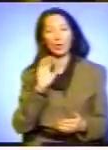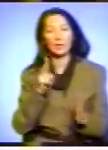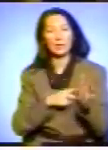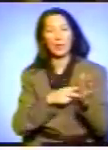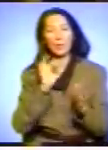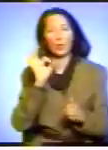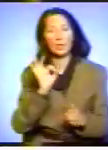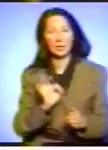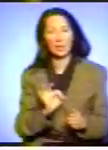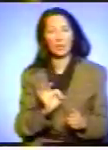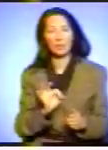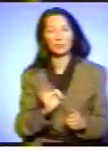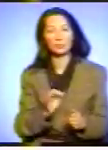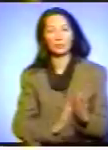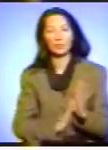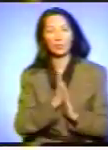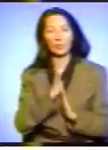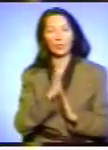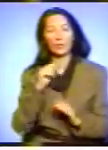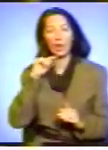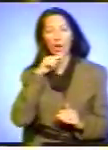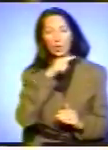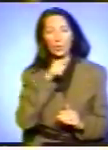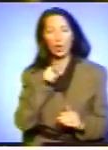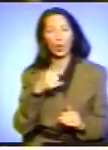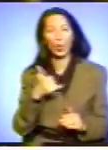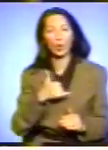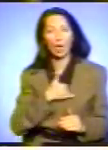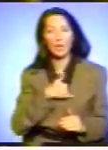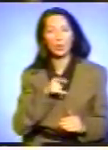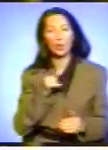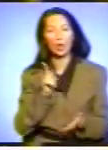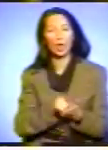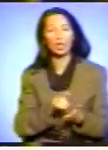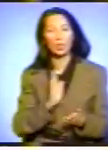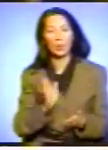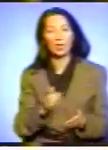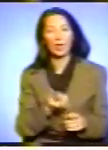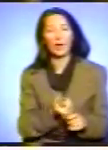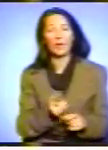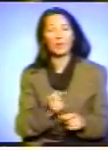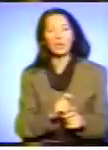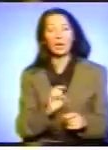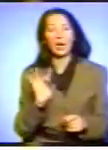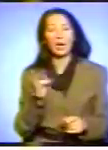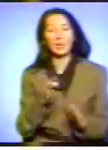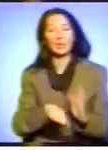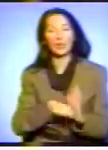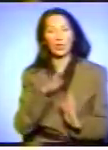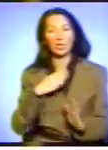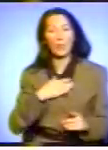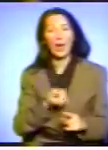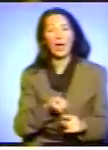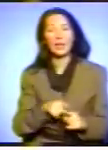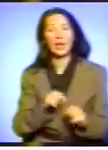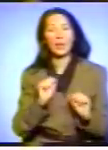0,5-0,7% рост экономики, то у нас он должен быть в несколько раз выше. Мы это сможем достичь